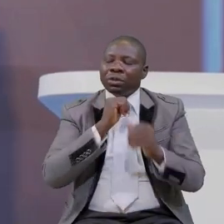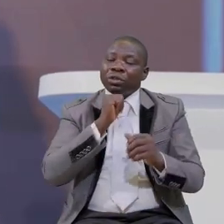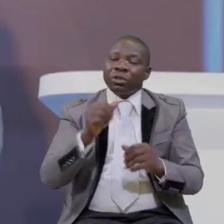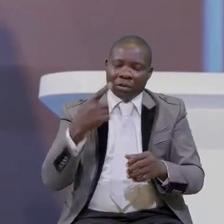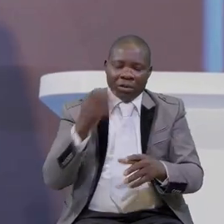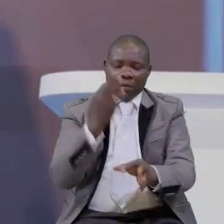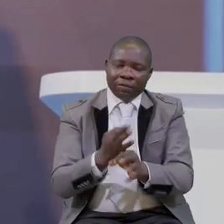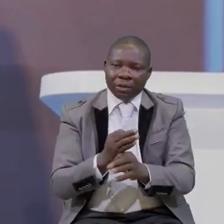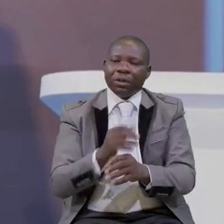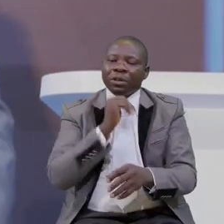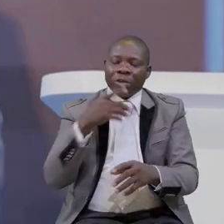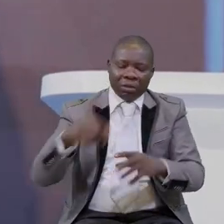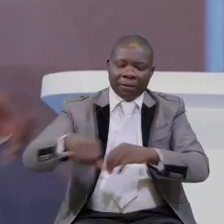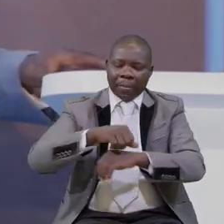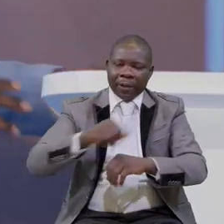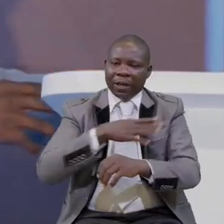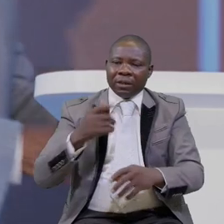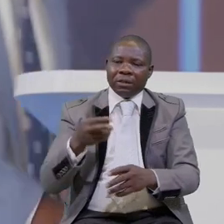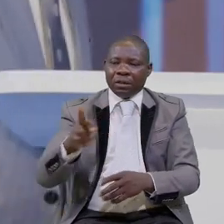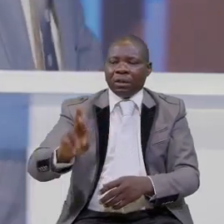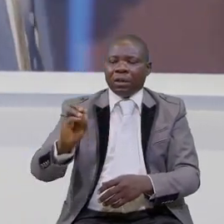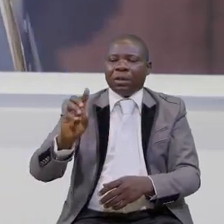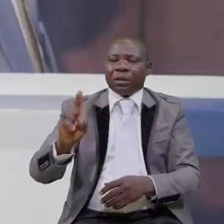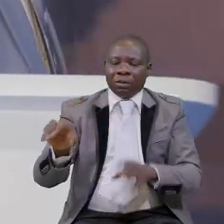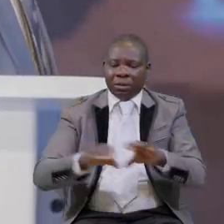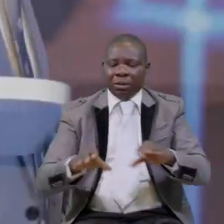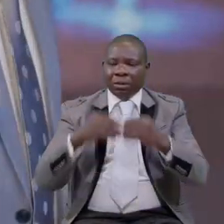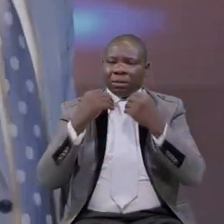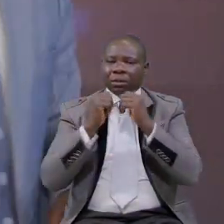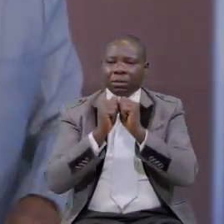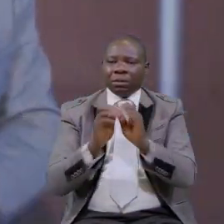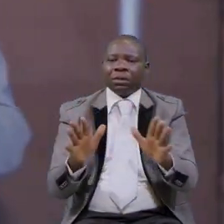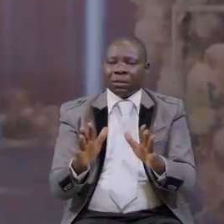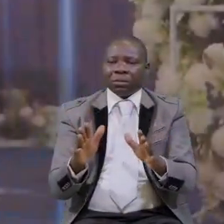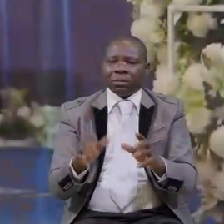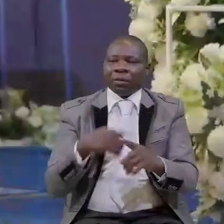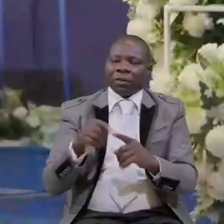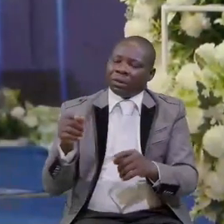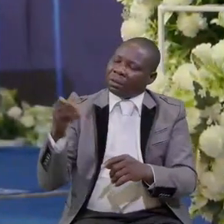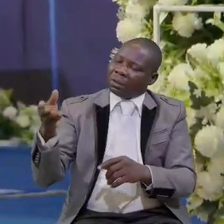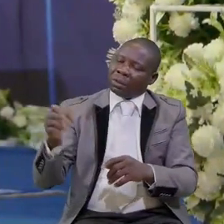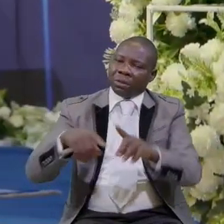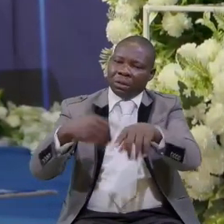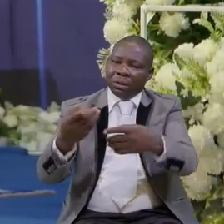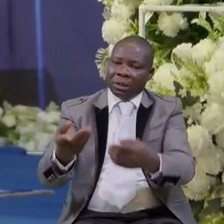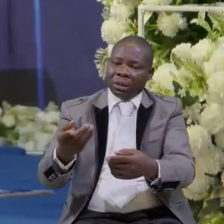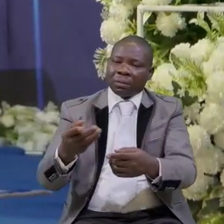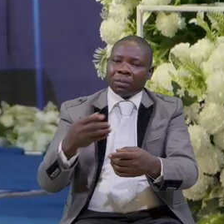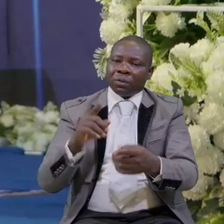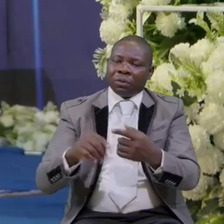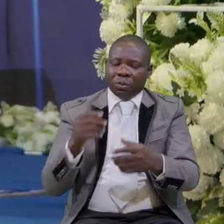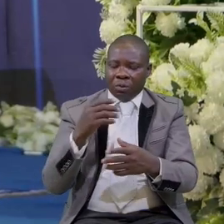Et la vache n'a rien fait. Et il est allé là-bas. Quand il est allé là-bas, pour écouter